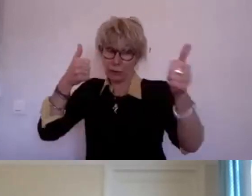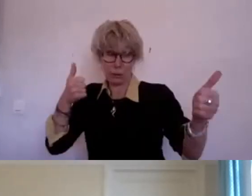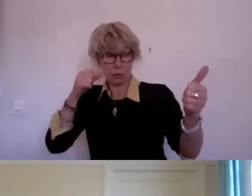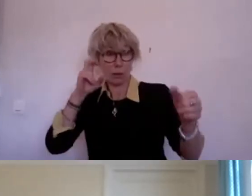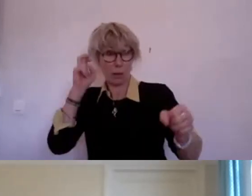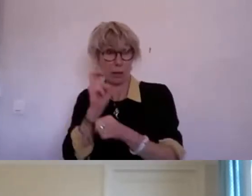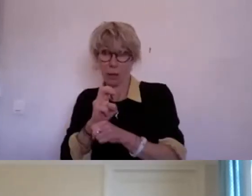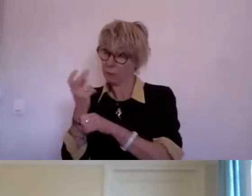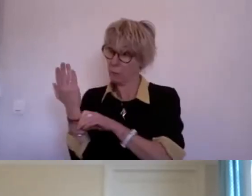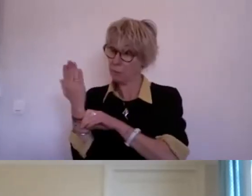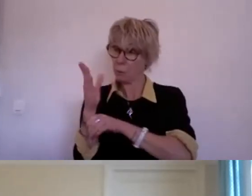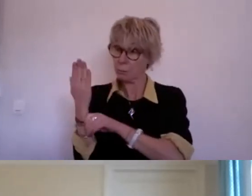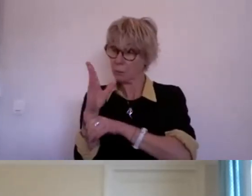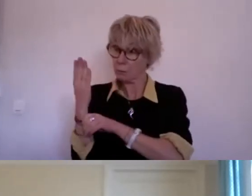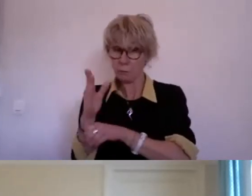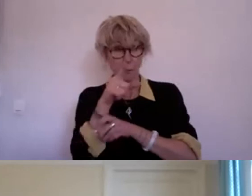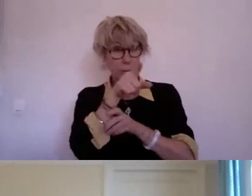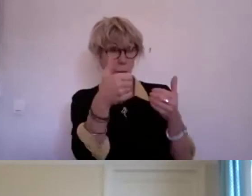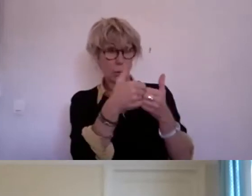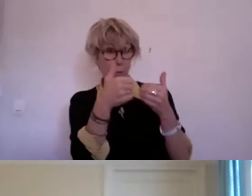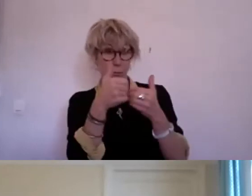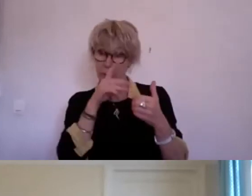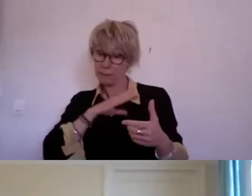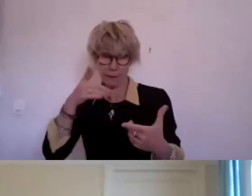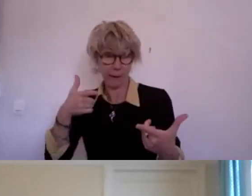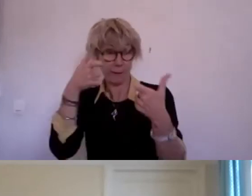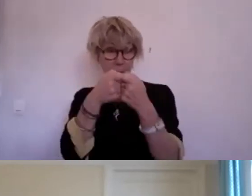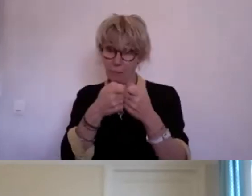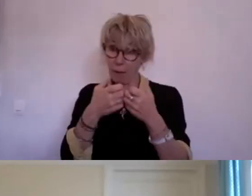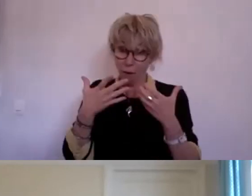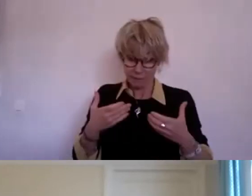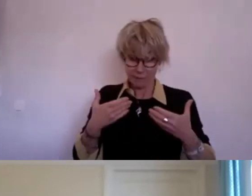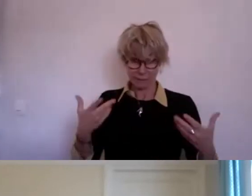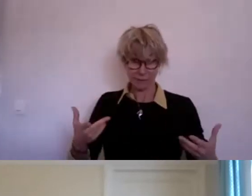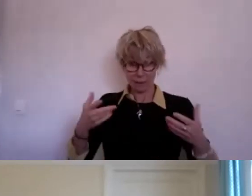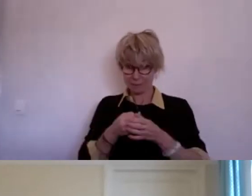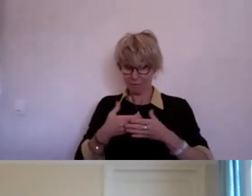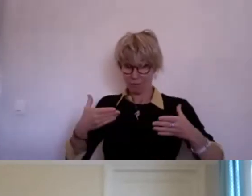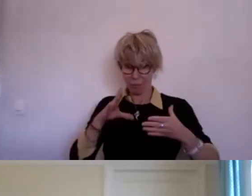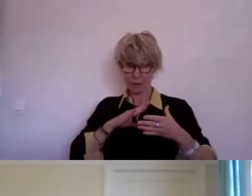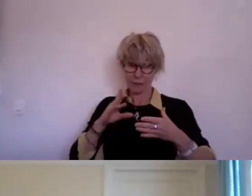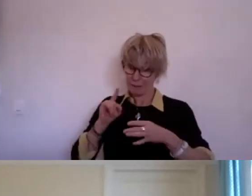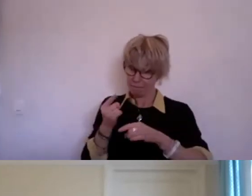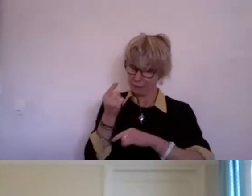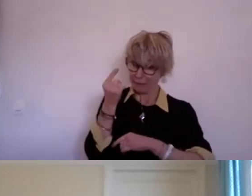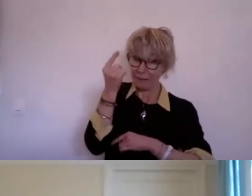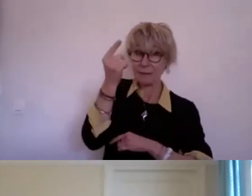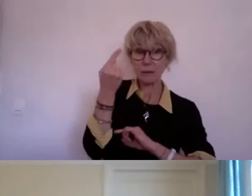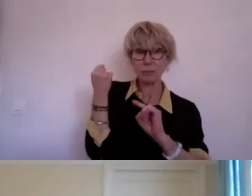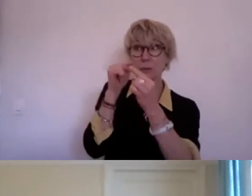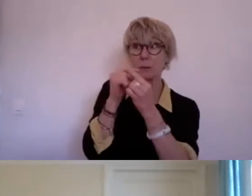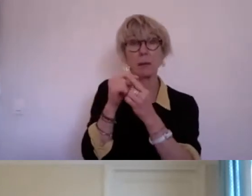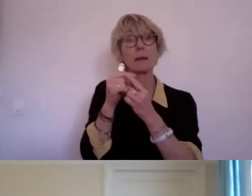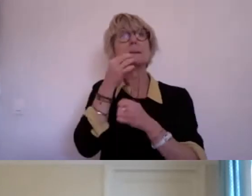pouvons répondre à cette demande. L'objectif, c'est de pérenniser ce développement. C'est en ça où je parlais vraiment d'un constat, d'un double